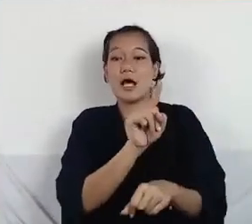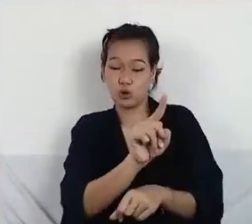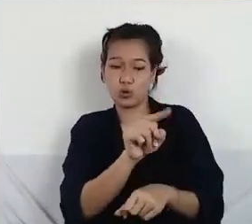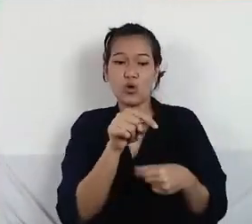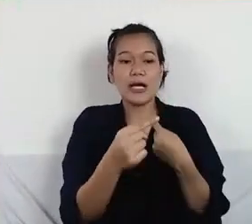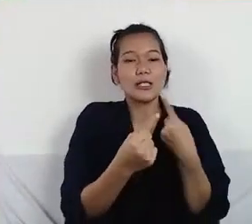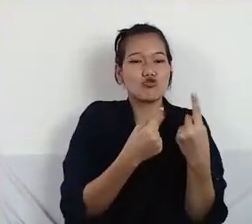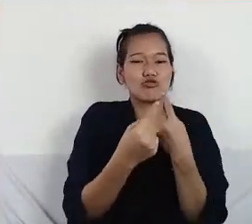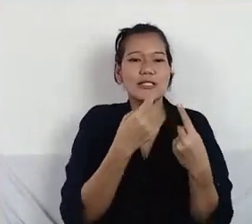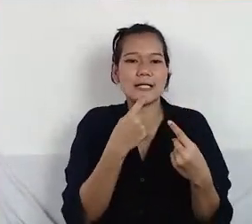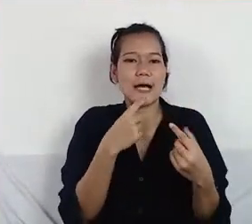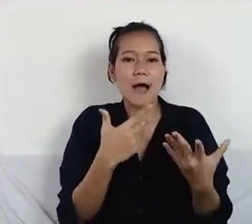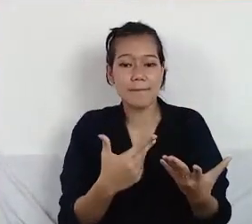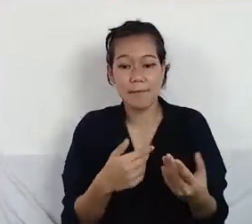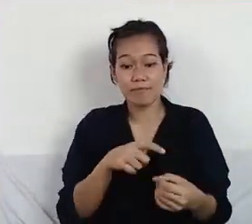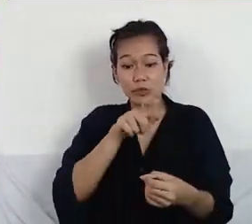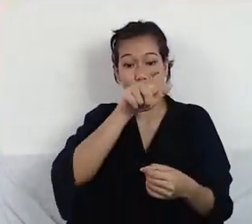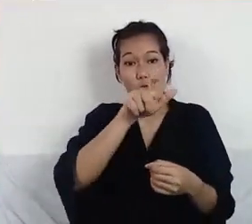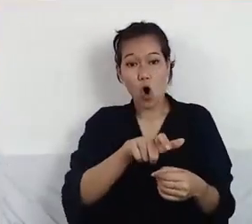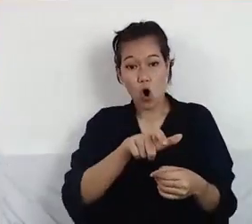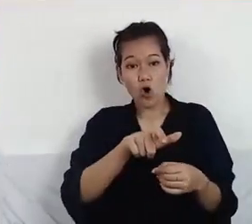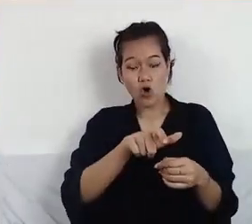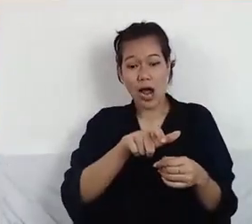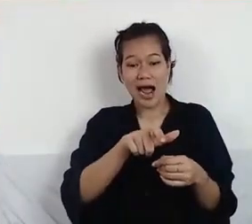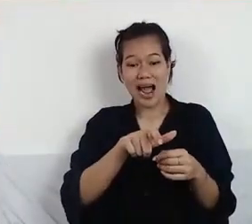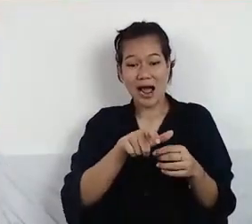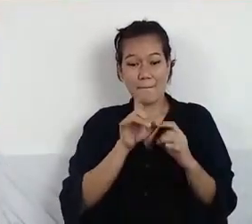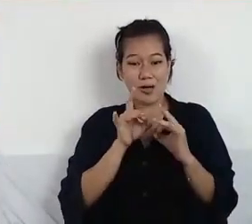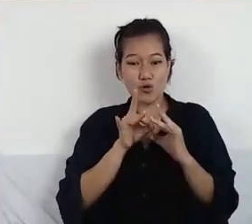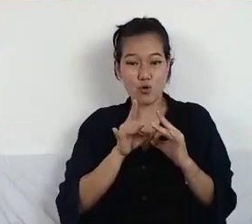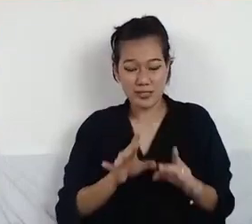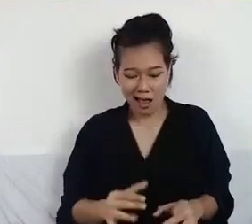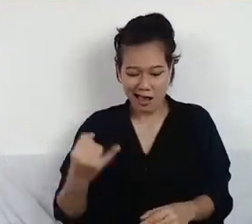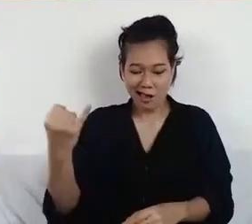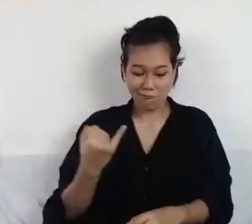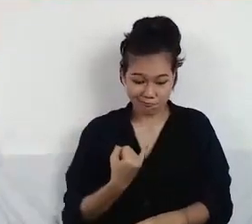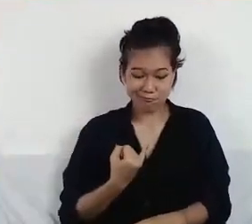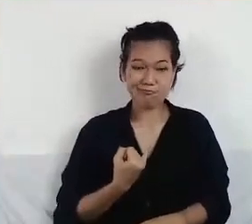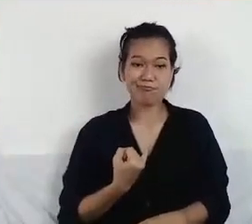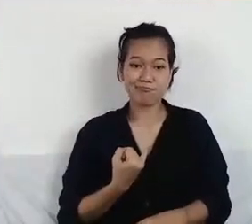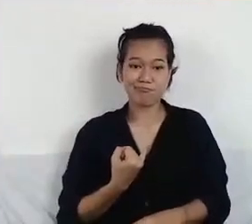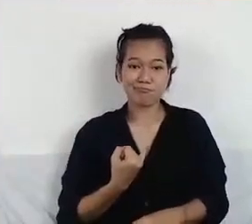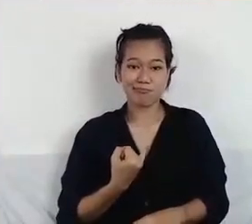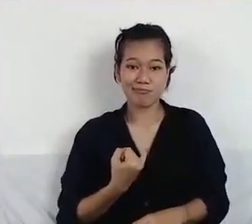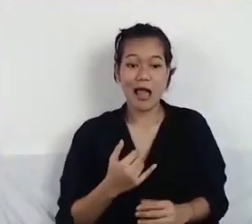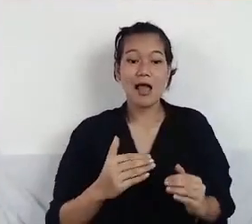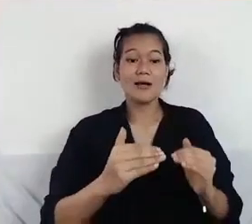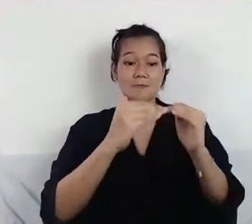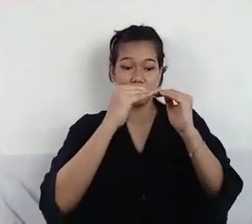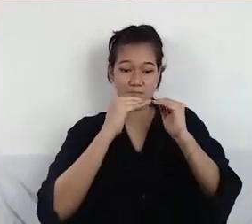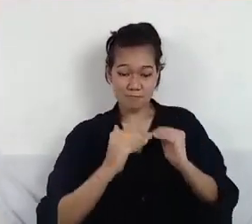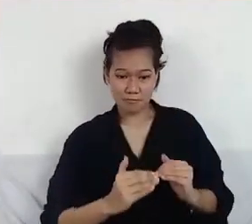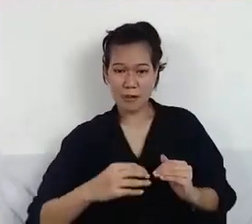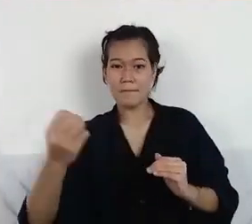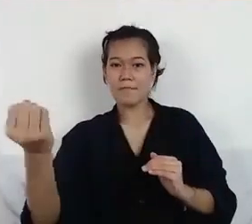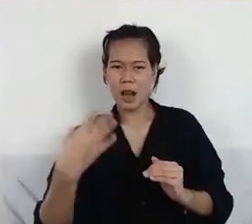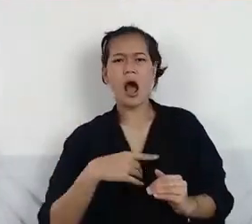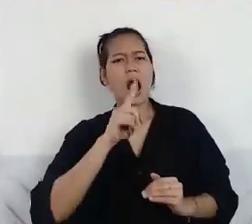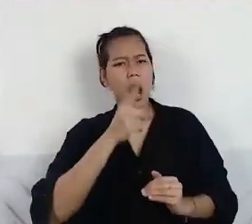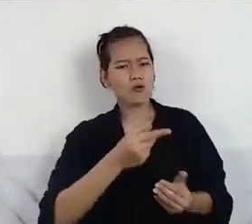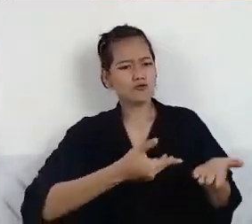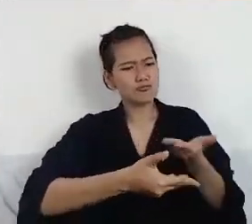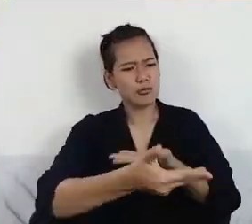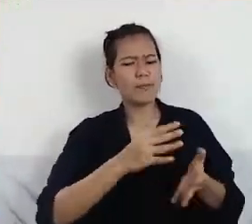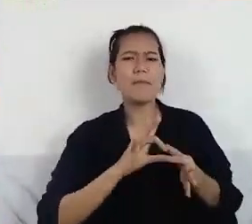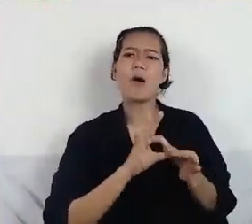soal jikalau ada seseorang yang jatuh ke dalam dosa. Nah, kemudian dilanjutkan dengan ayat yang mengatakan, saling